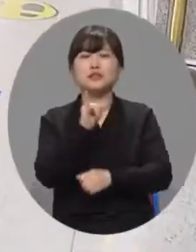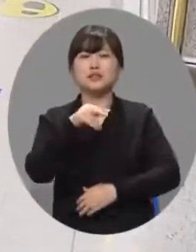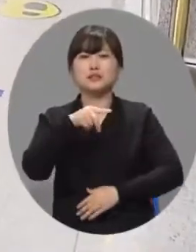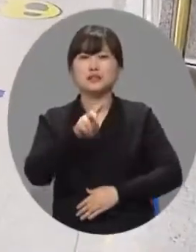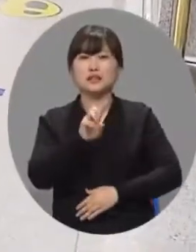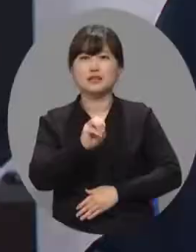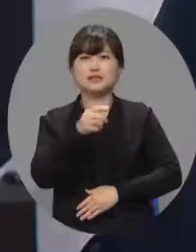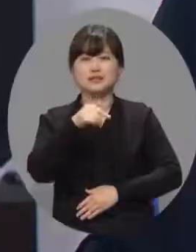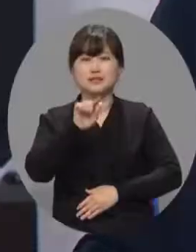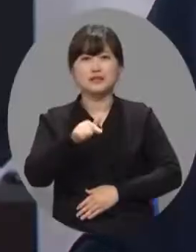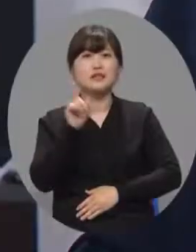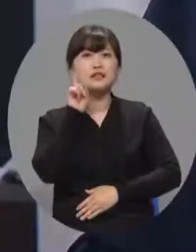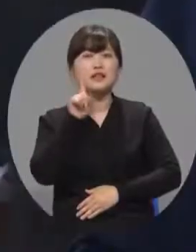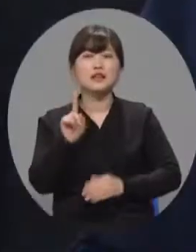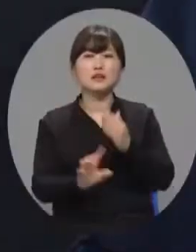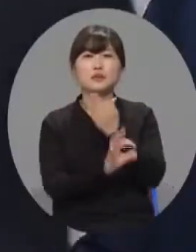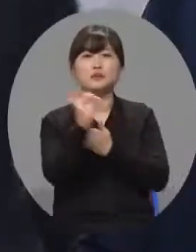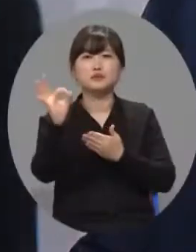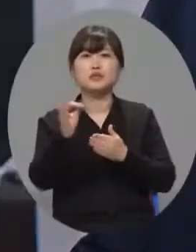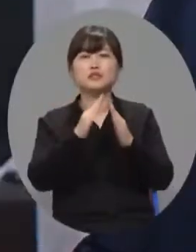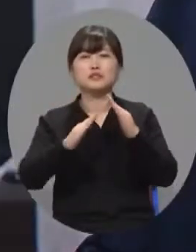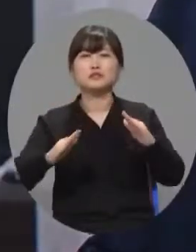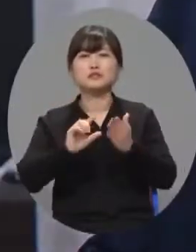내일 오후 전주지방법원 에서 열립니다